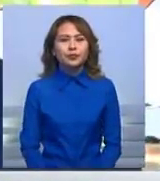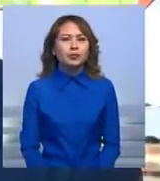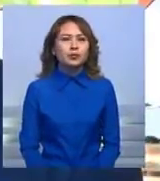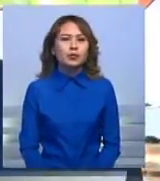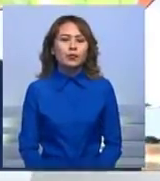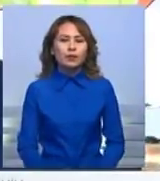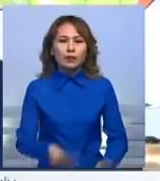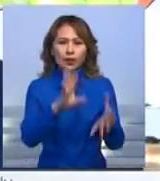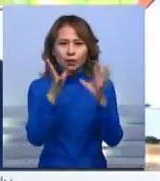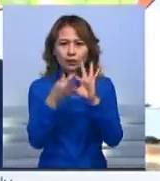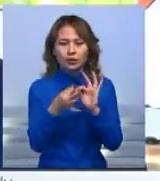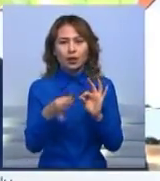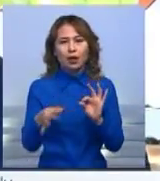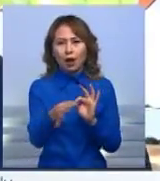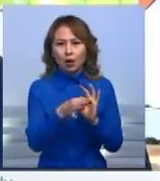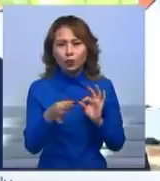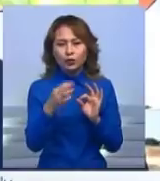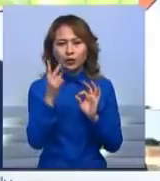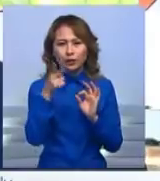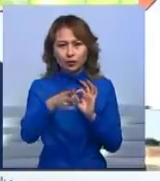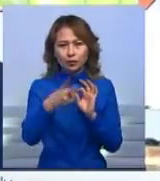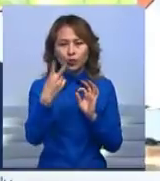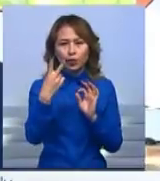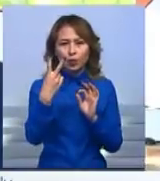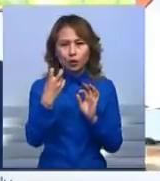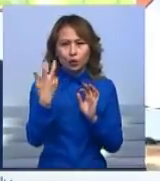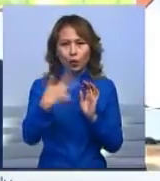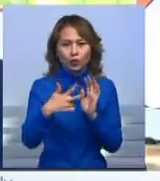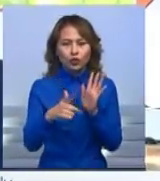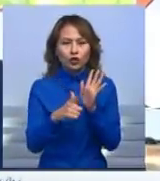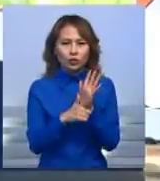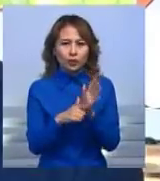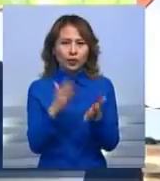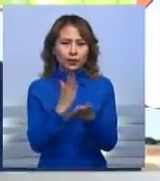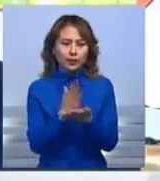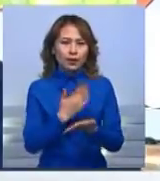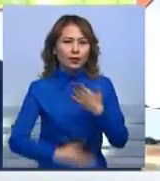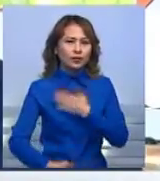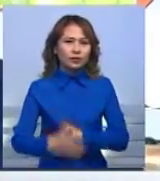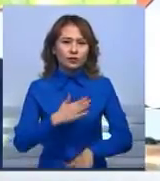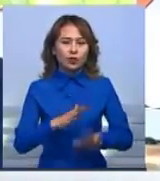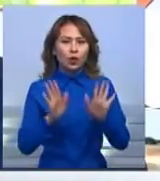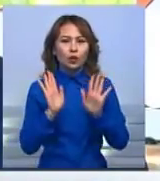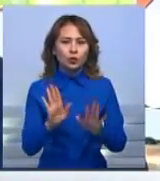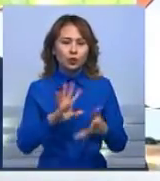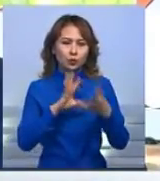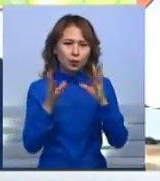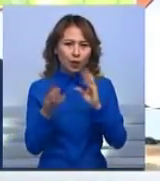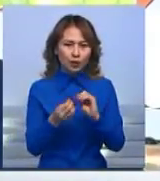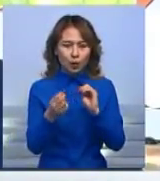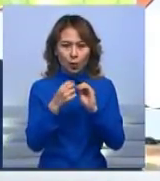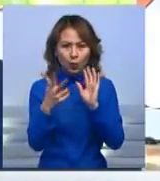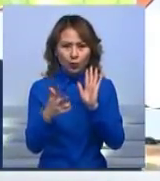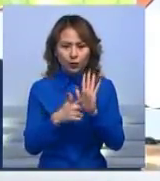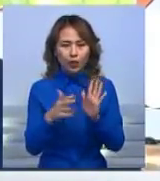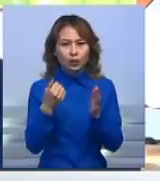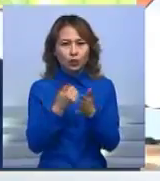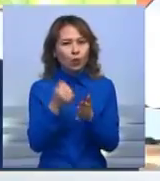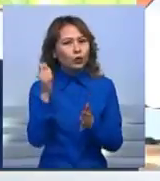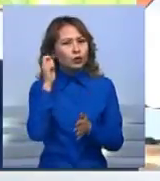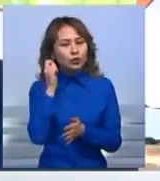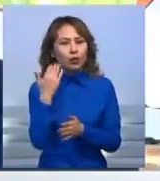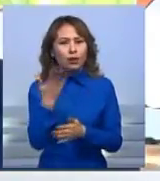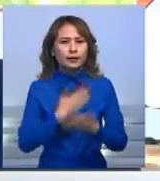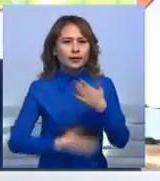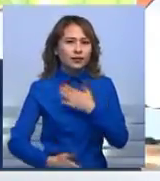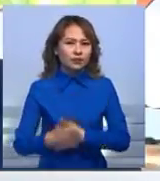ауданымыз бойынша 2337 мүмкіндігі шектеулі азаматтарымыз бар. Соның ішінде 232 18 жасқа дейінгі